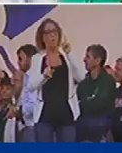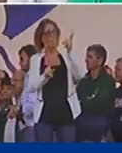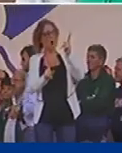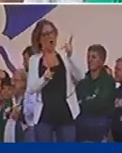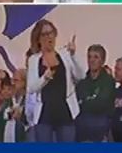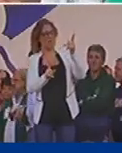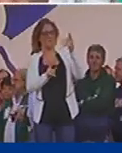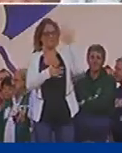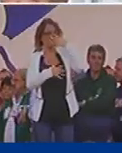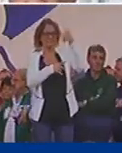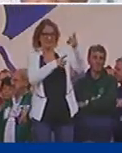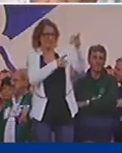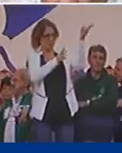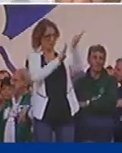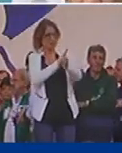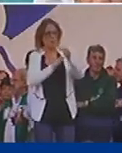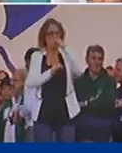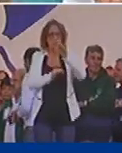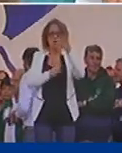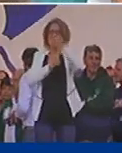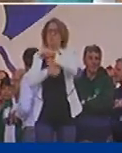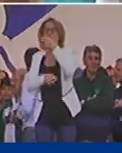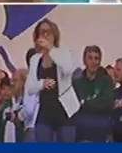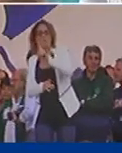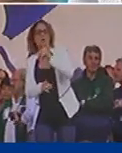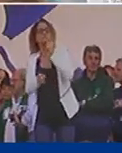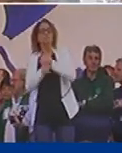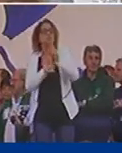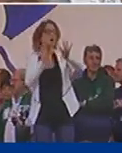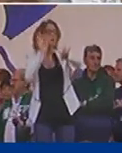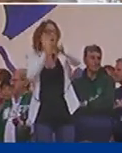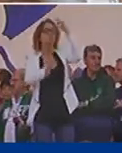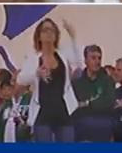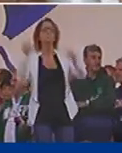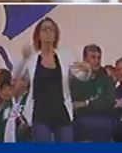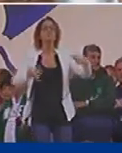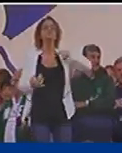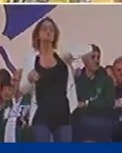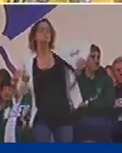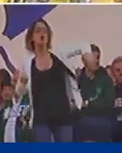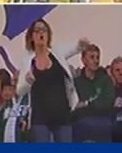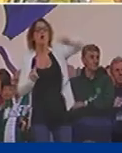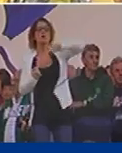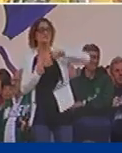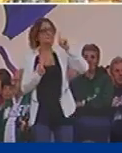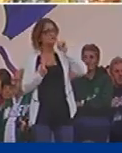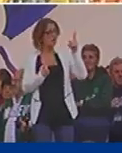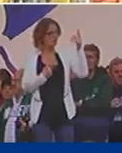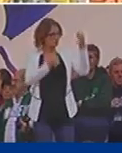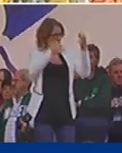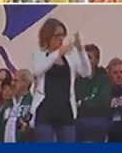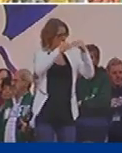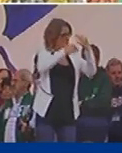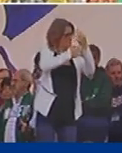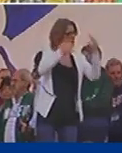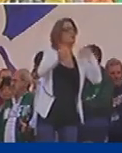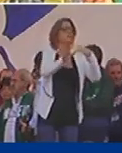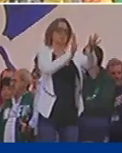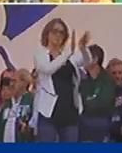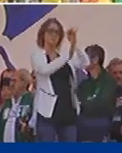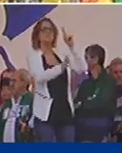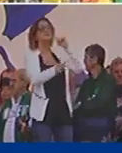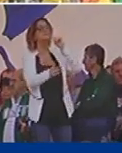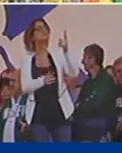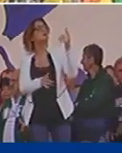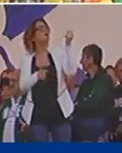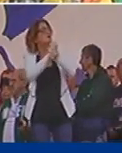perseguire o quale reato non perseguire. E leggiamoli noi i giudici, se fanno bene lieleggiamo, se fanno male vanno